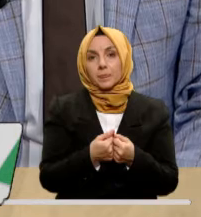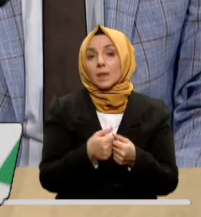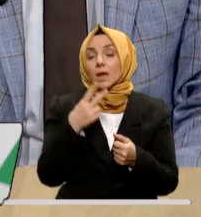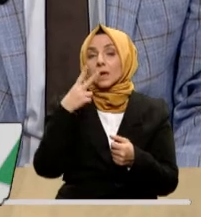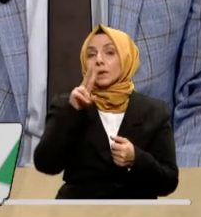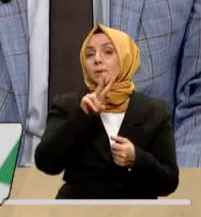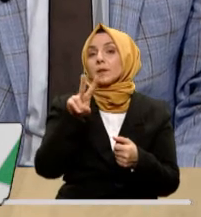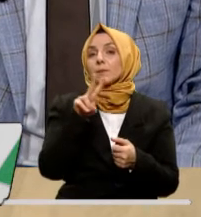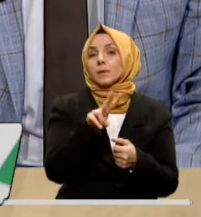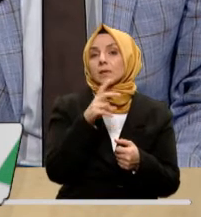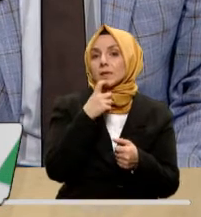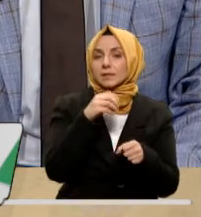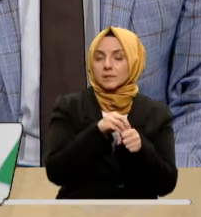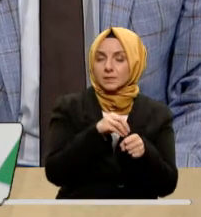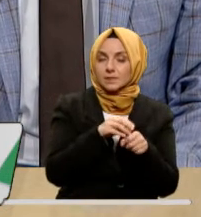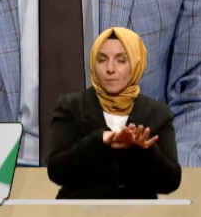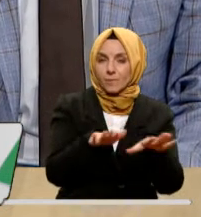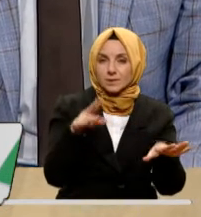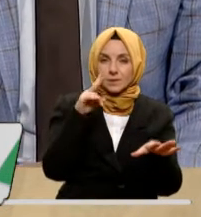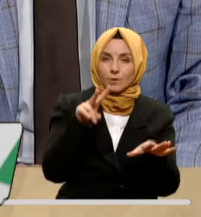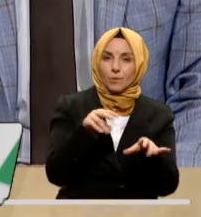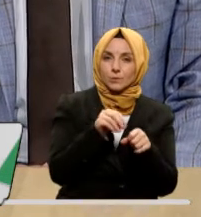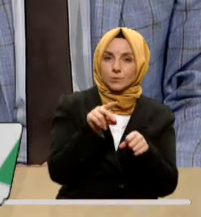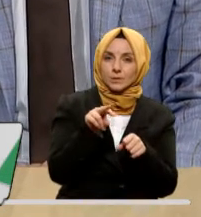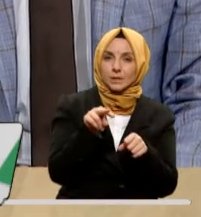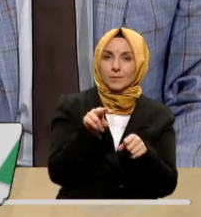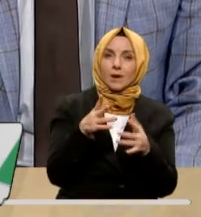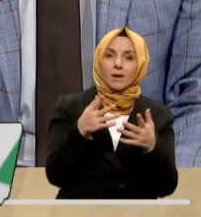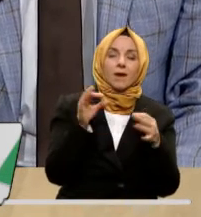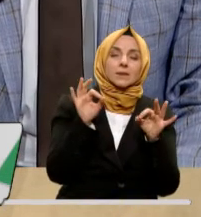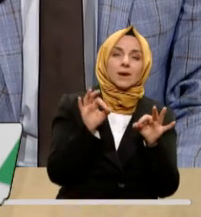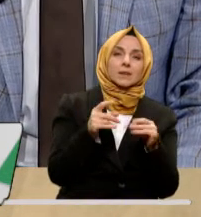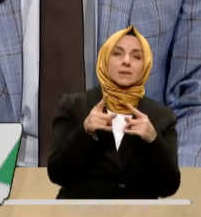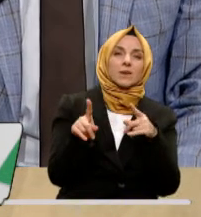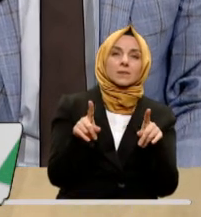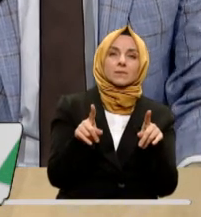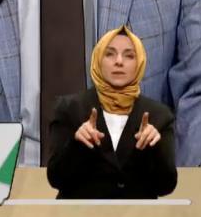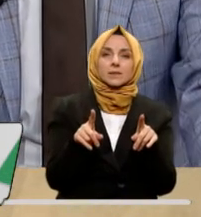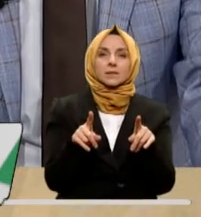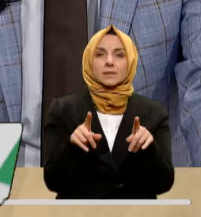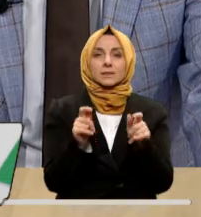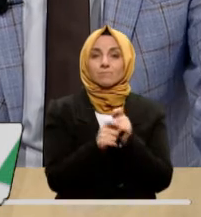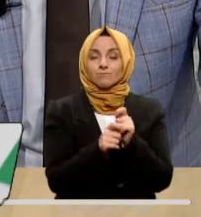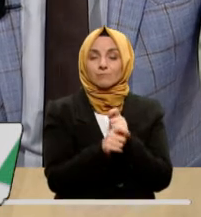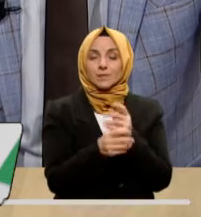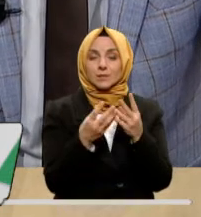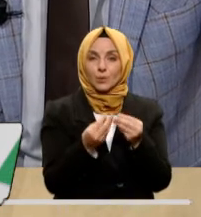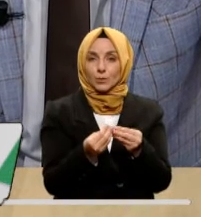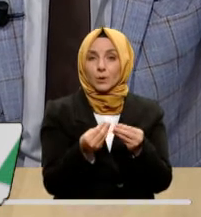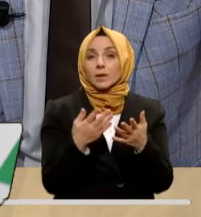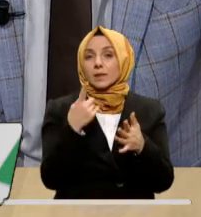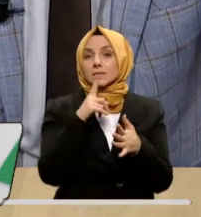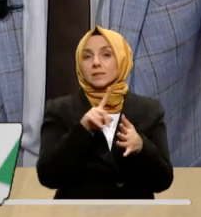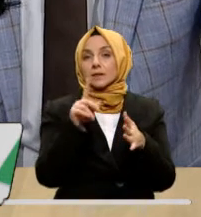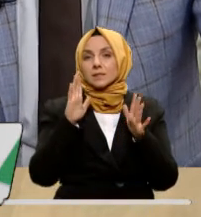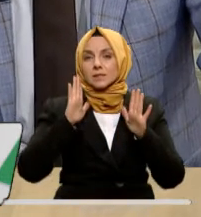2022'de masada gördüğünüz gibi şimdi artık biz bunu da biraz çeşitlendirmeye başladım yani sadece namaz vakti ile ilgili